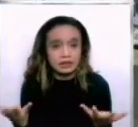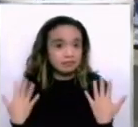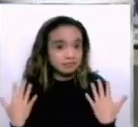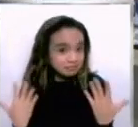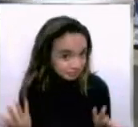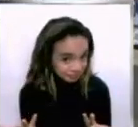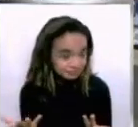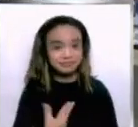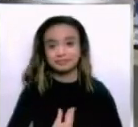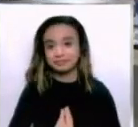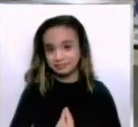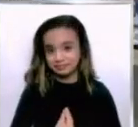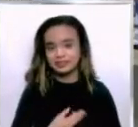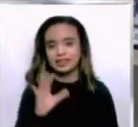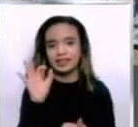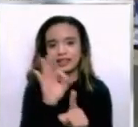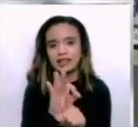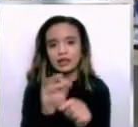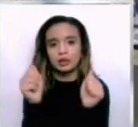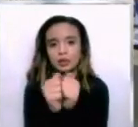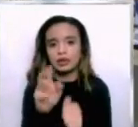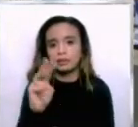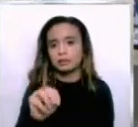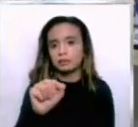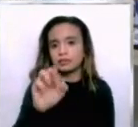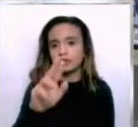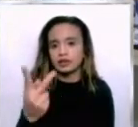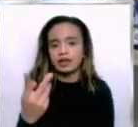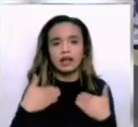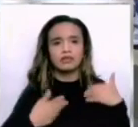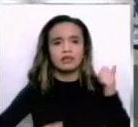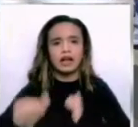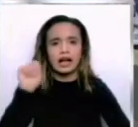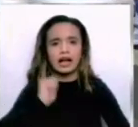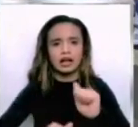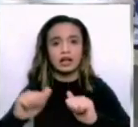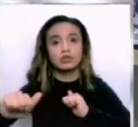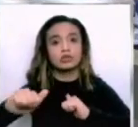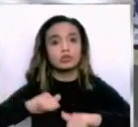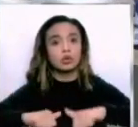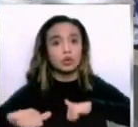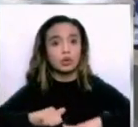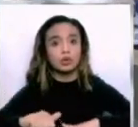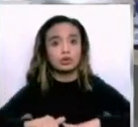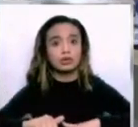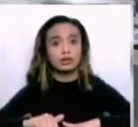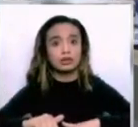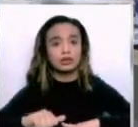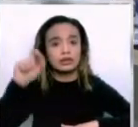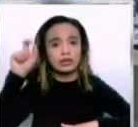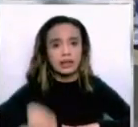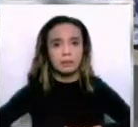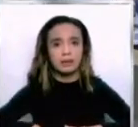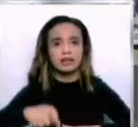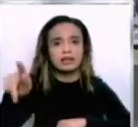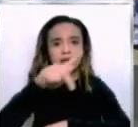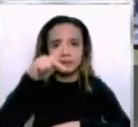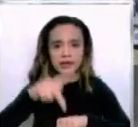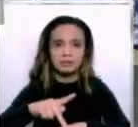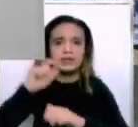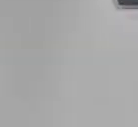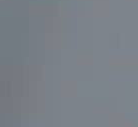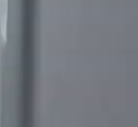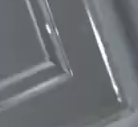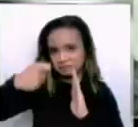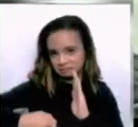Kasama si Mark Wahlberg, sasabak siya sa isang action movie na sa Pilipinas daw pala dapat na shoot. Maki-chika kay Aubrey, Carampel.